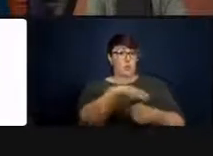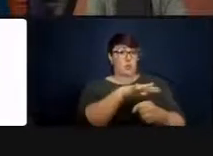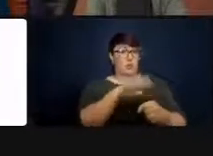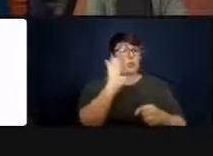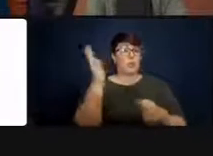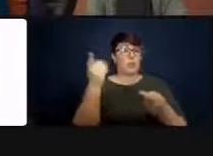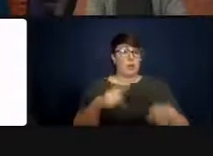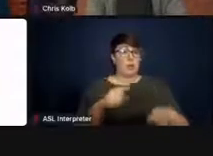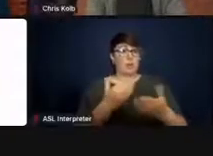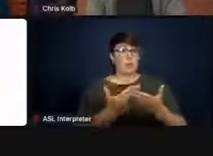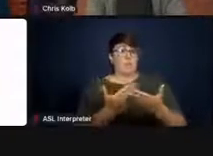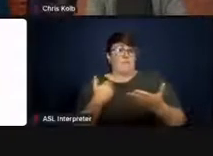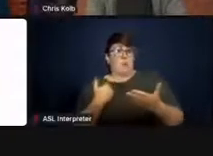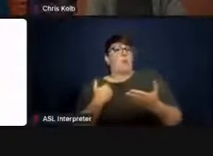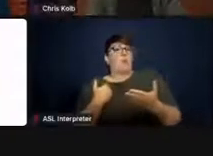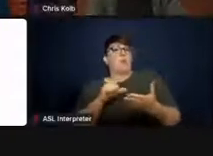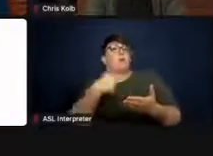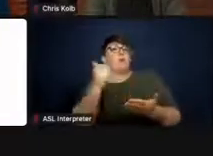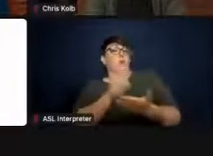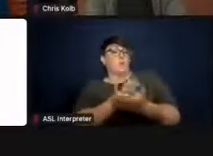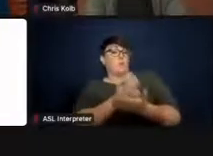na